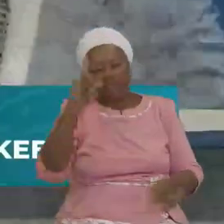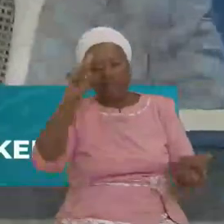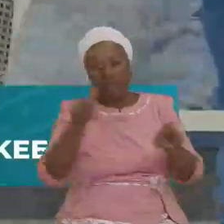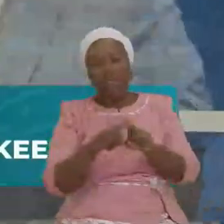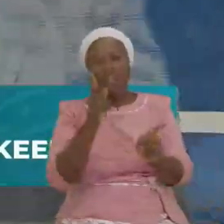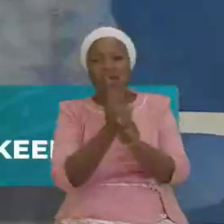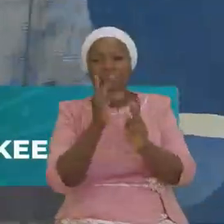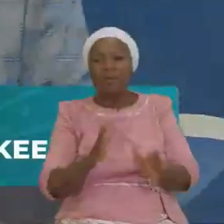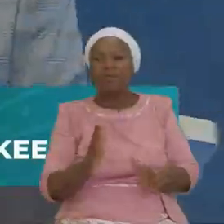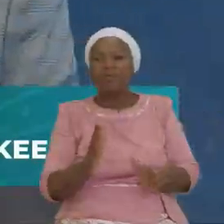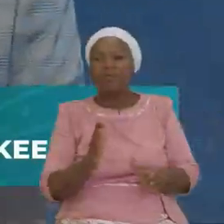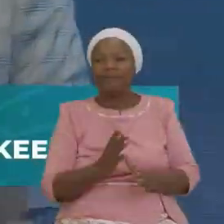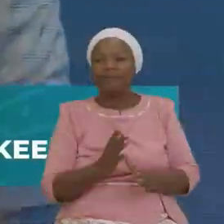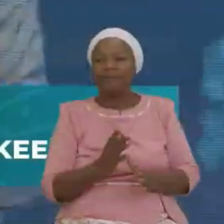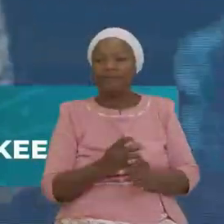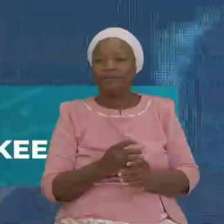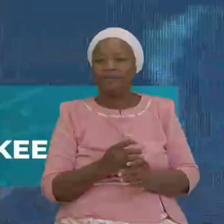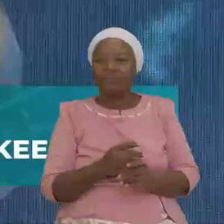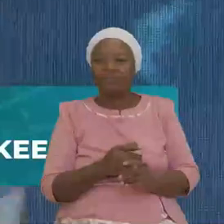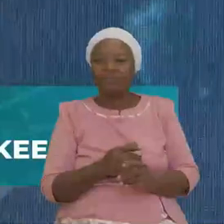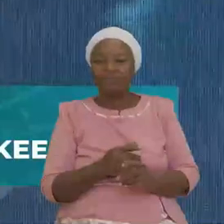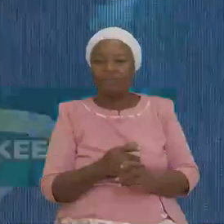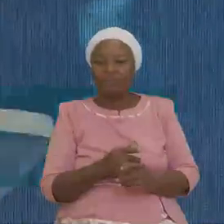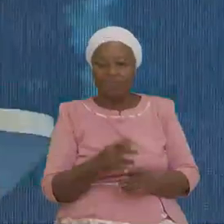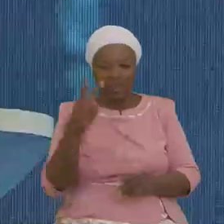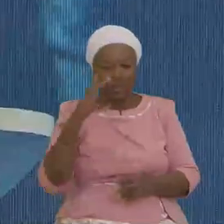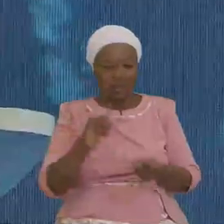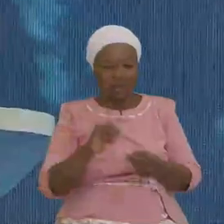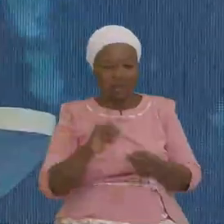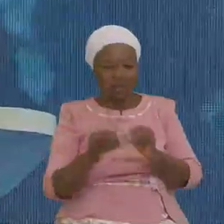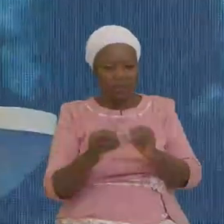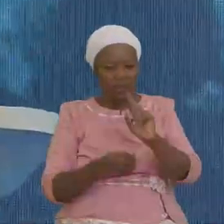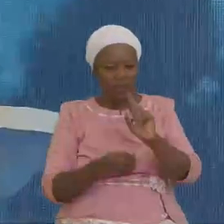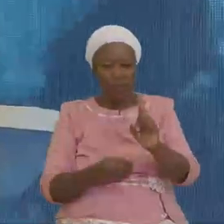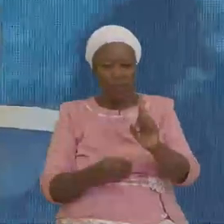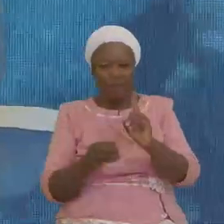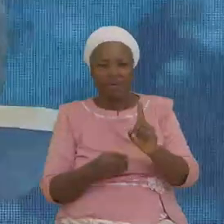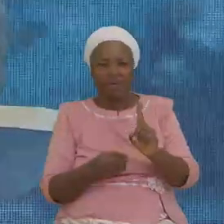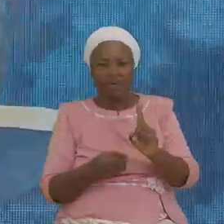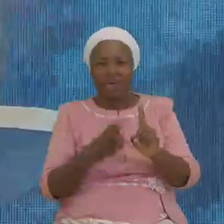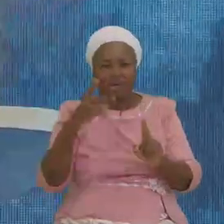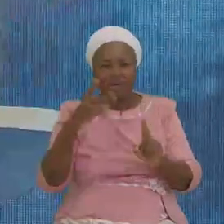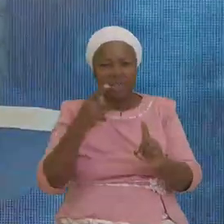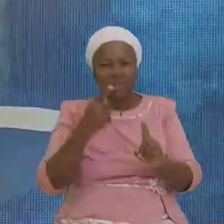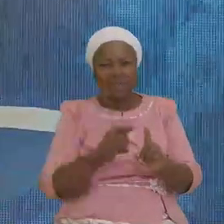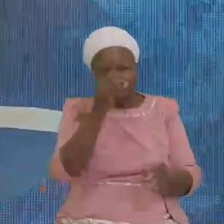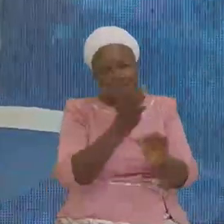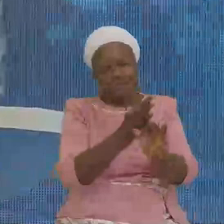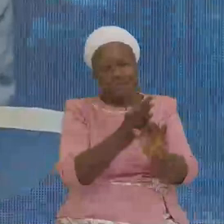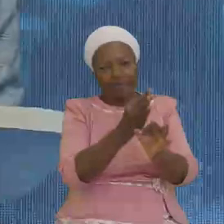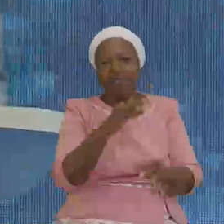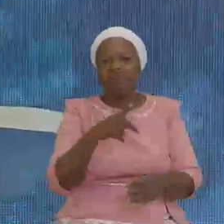La foi est le fruit de celui qui garde le pacte. Voyons le premier